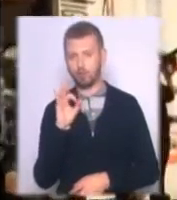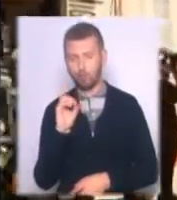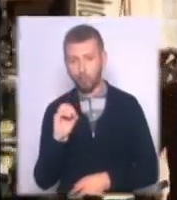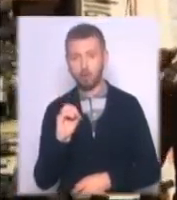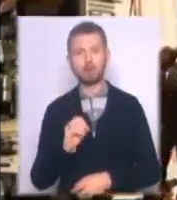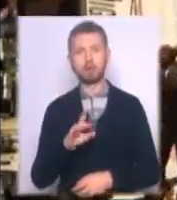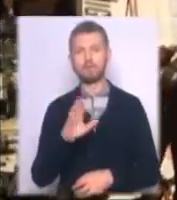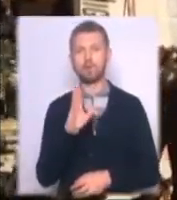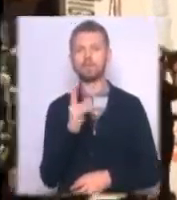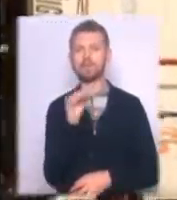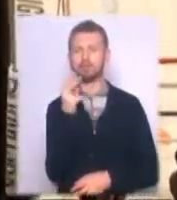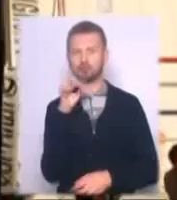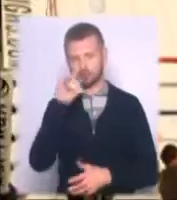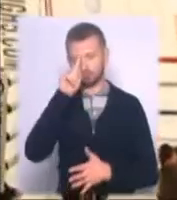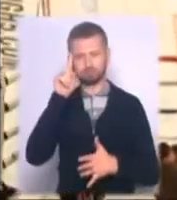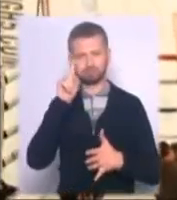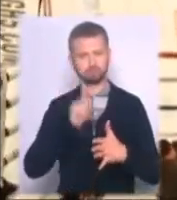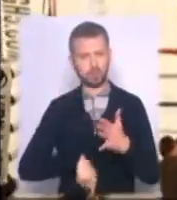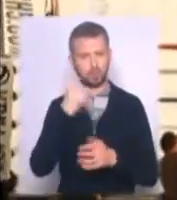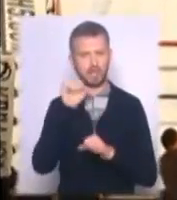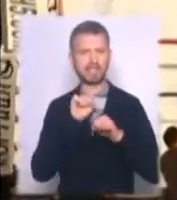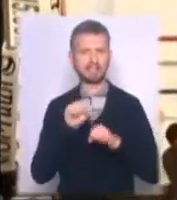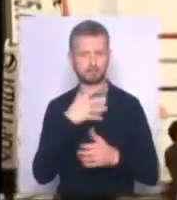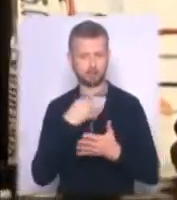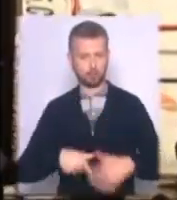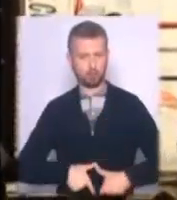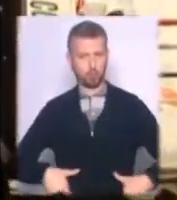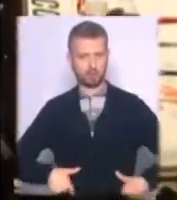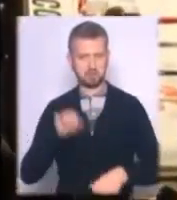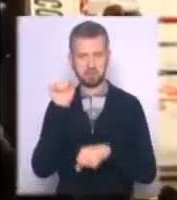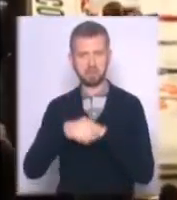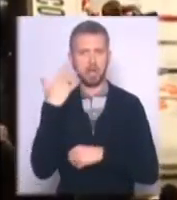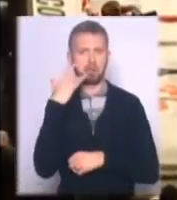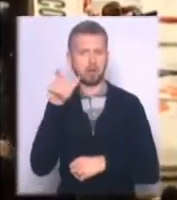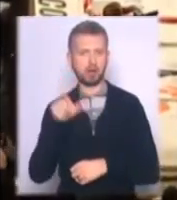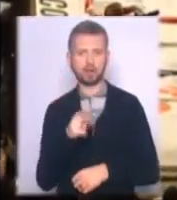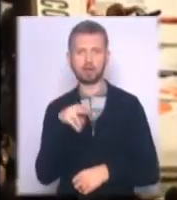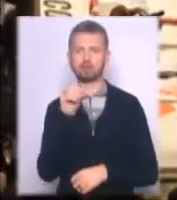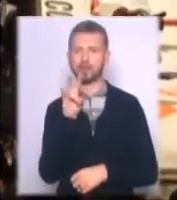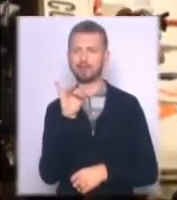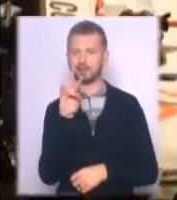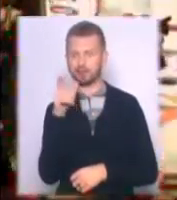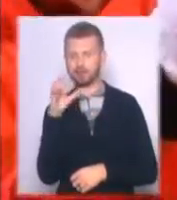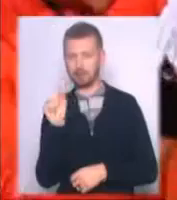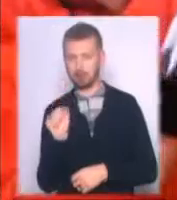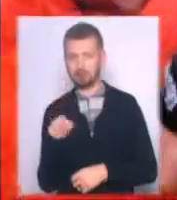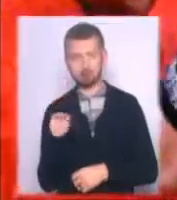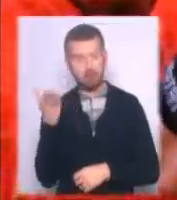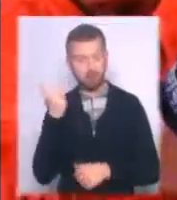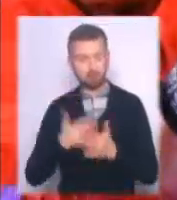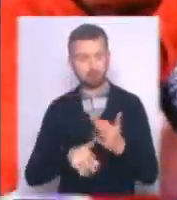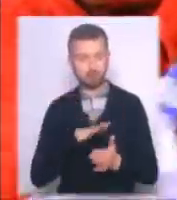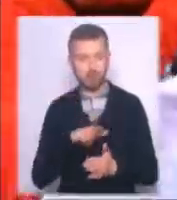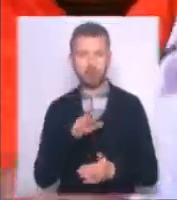перемігши у Нью-Йорку американця Брайанта Дженнінгса, який раніше не знав поразок. Володимир обережно почав поєдинок,